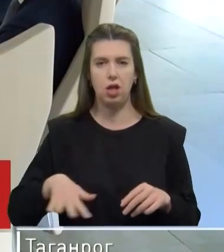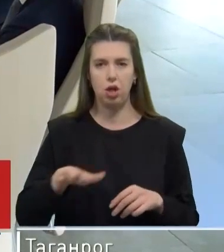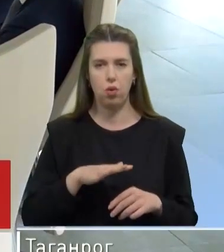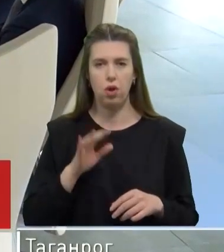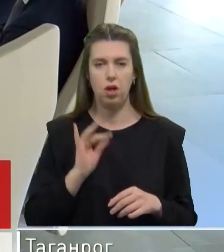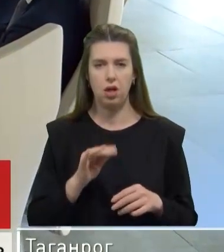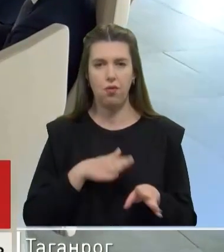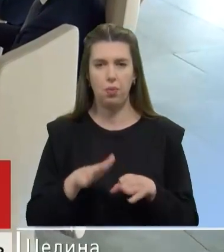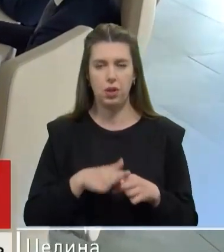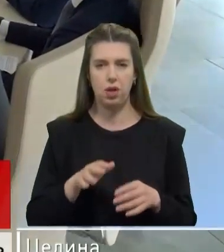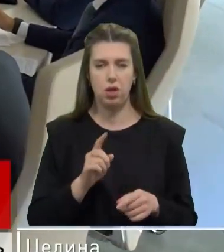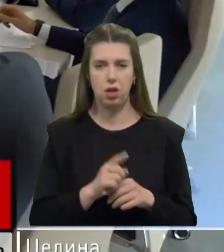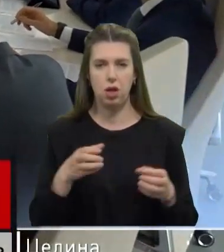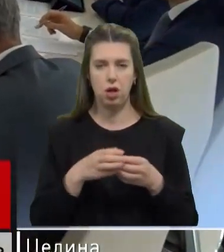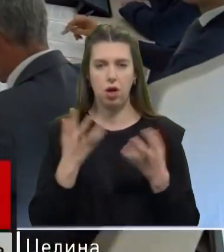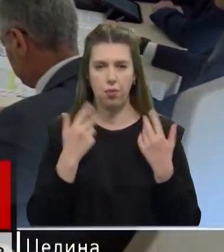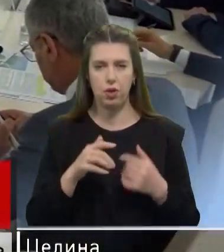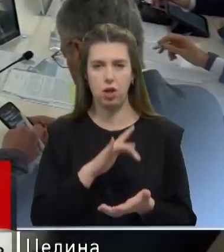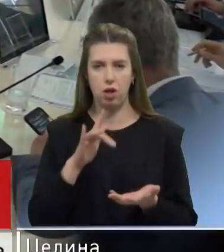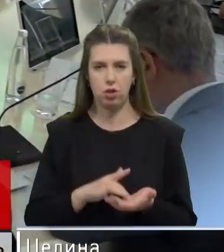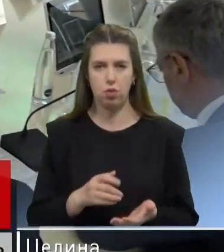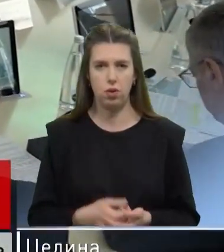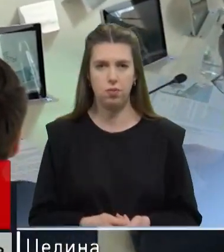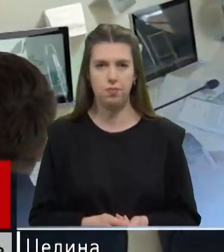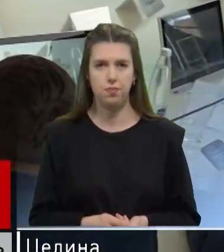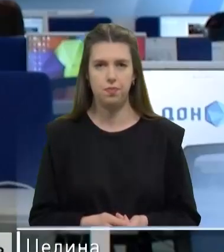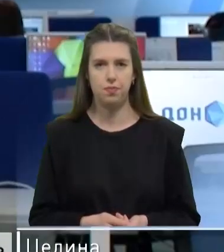территорий и реализации объектов комфортной городской среды.